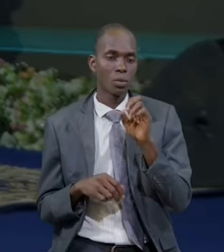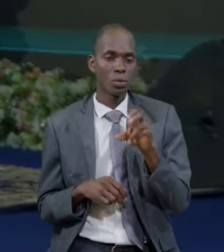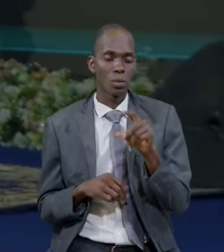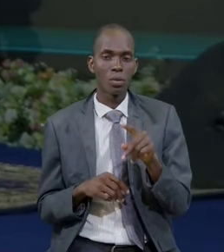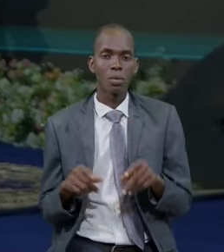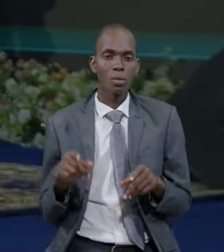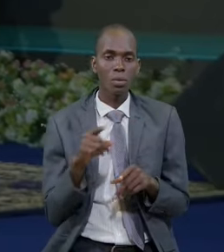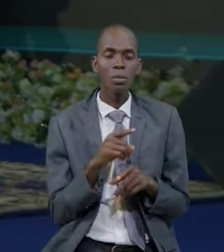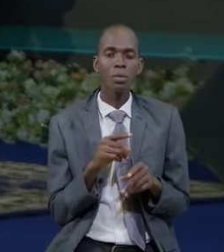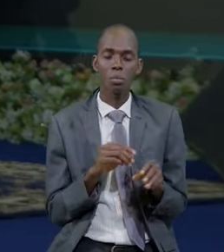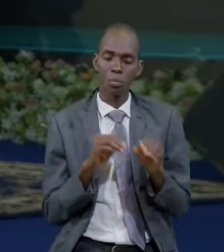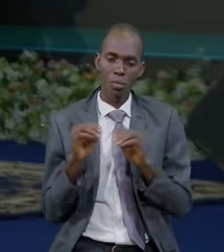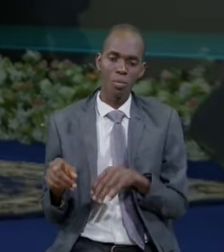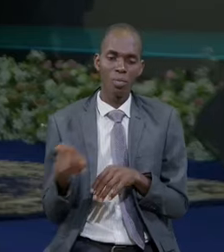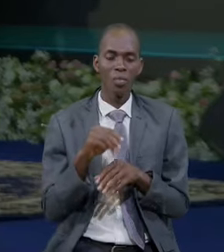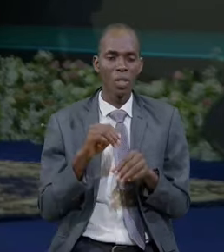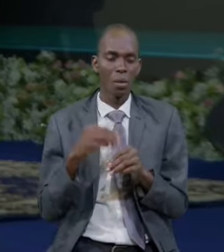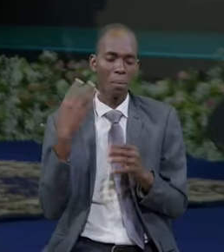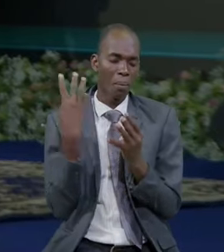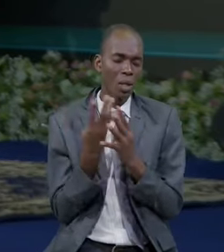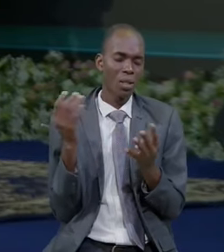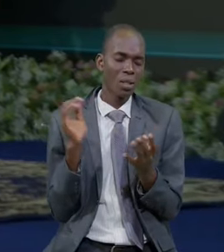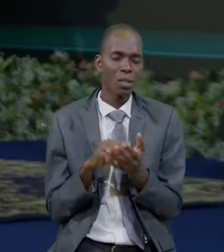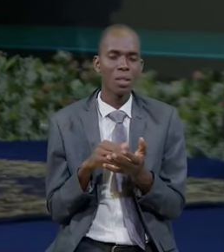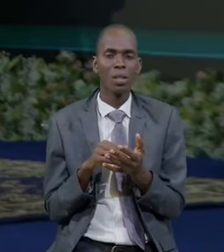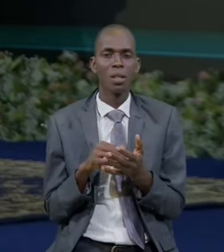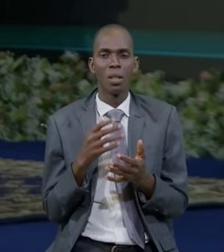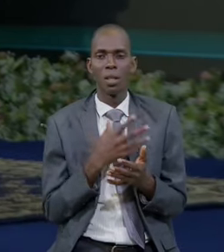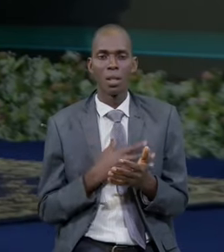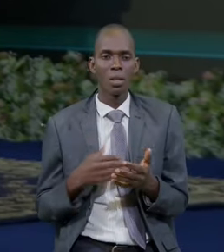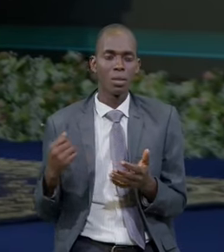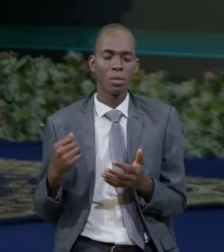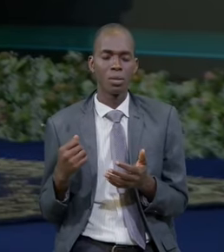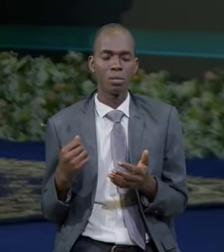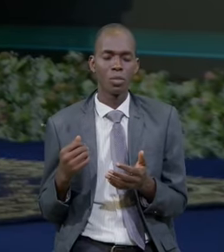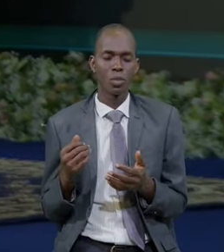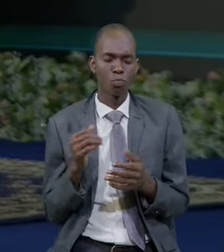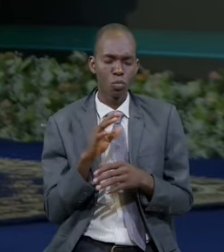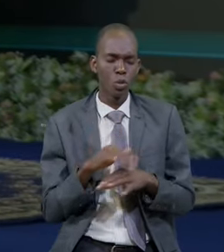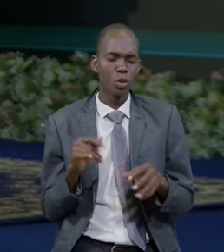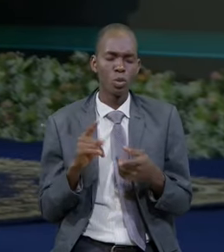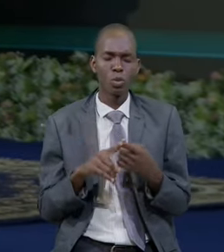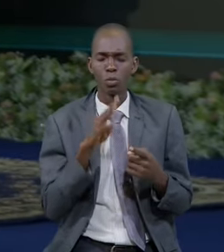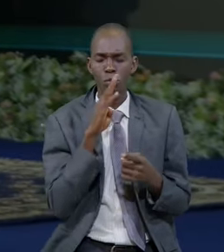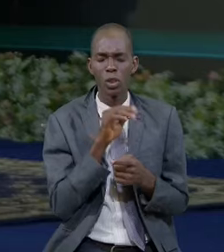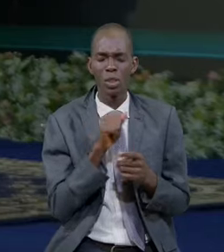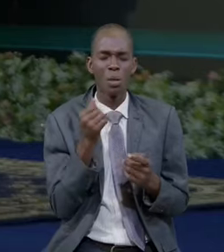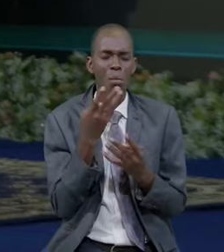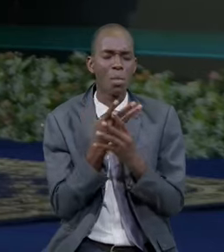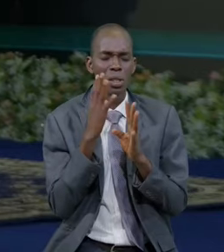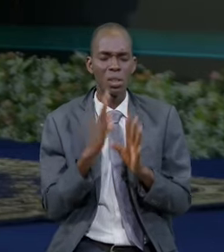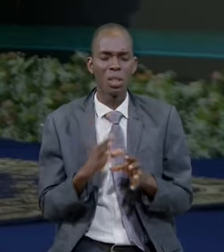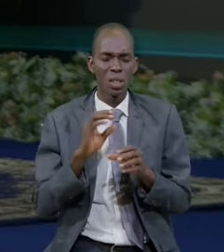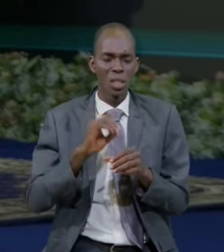l'ont jeté encore en prison et ils l'ont enchaîné à tel... Et ils l'ont enchaîné au, et dans la nuit.